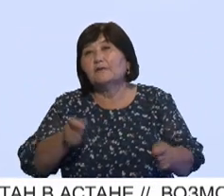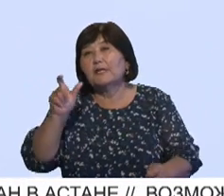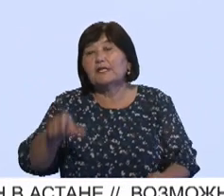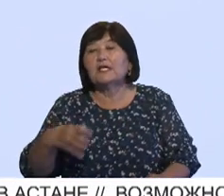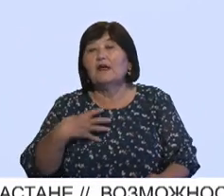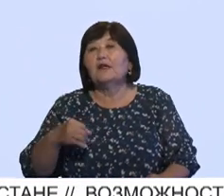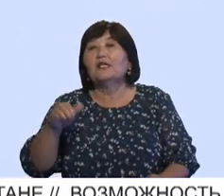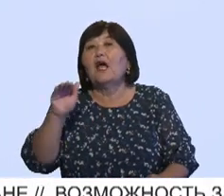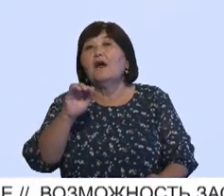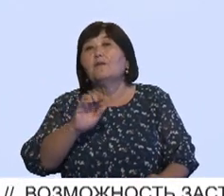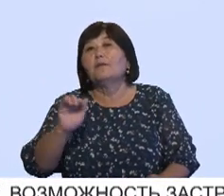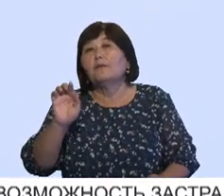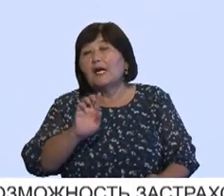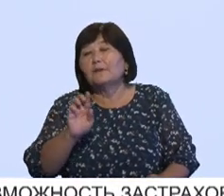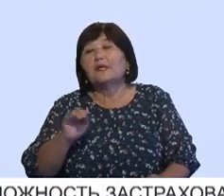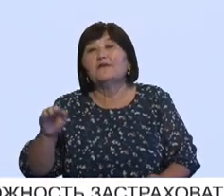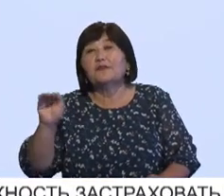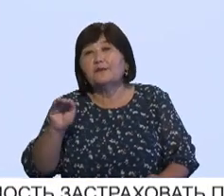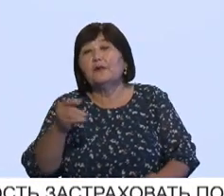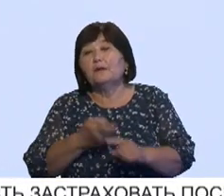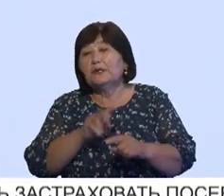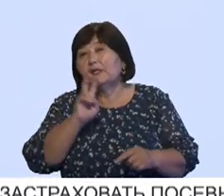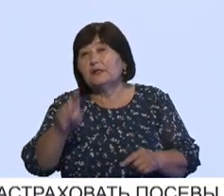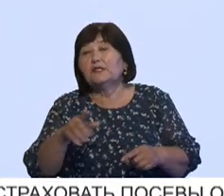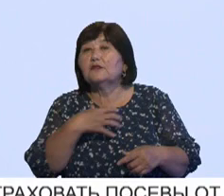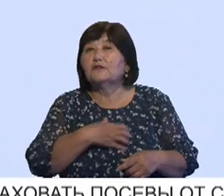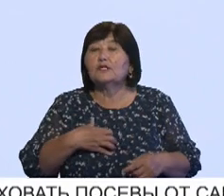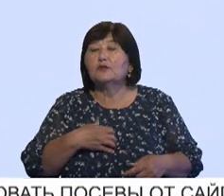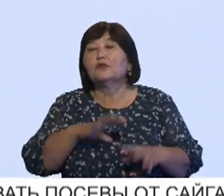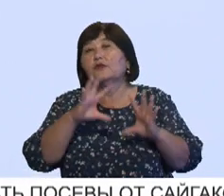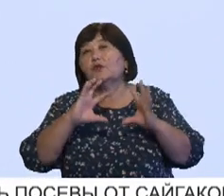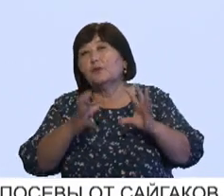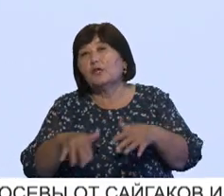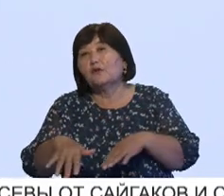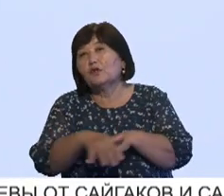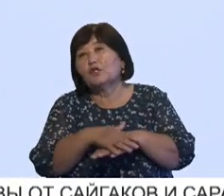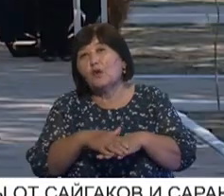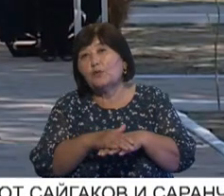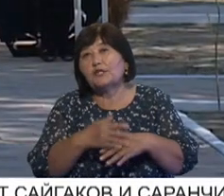Франции Барбарой Помпили прибыла в область для изучения проблемы, волнующей все мировое сообщество.